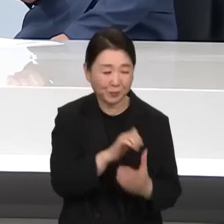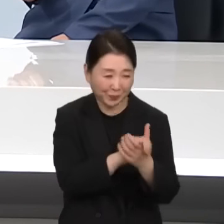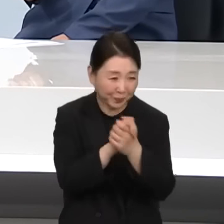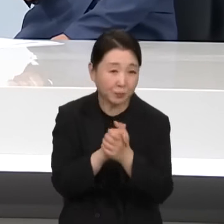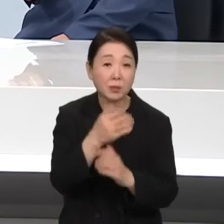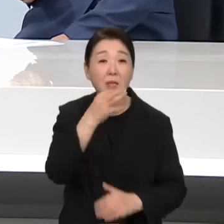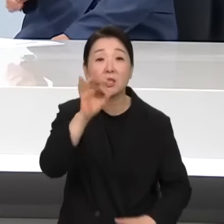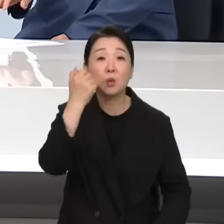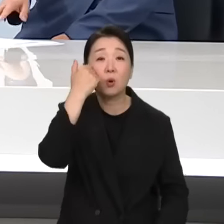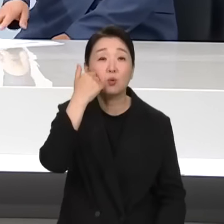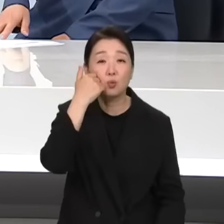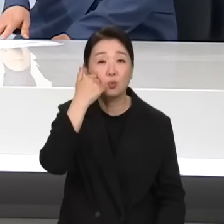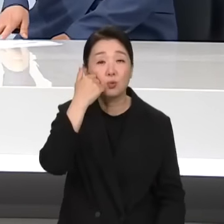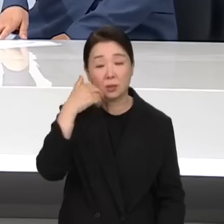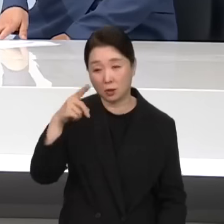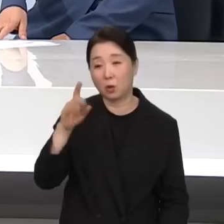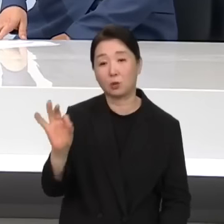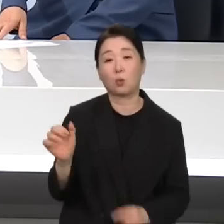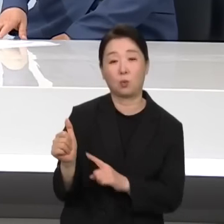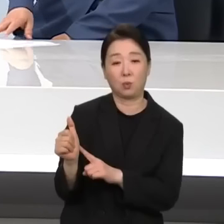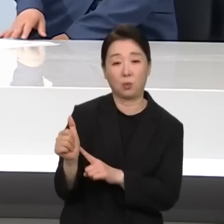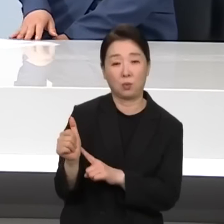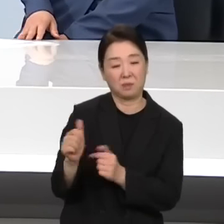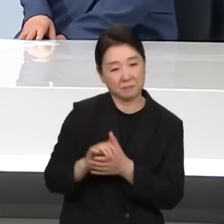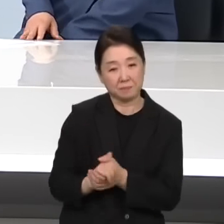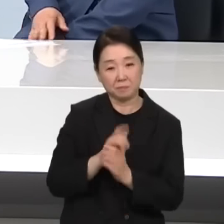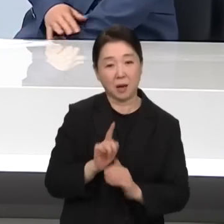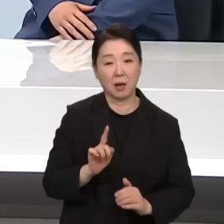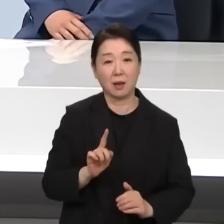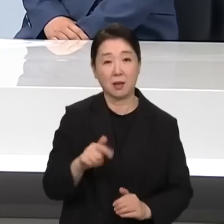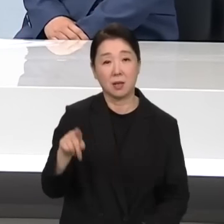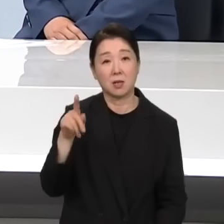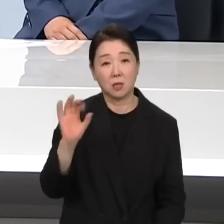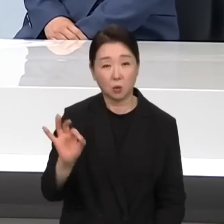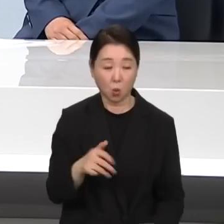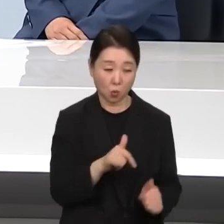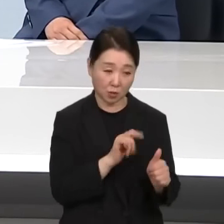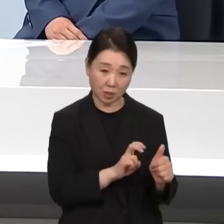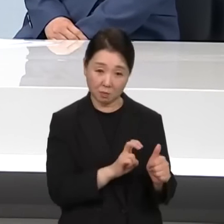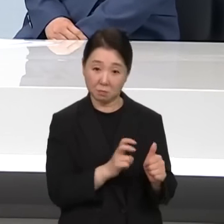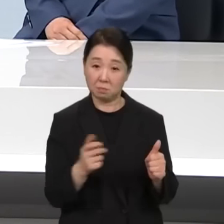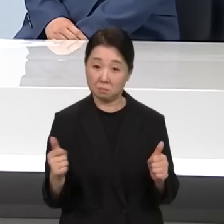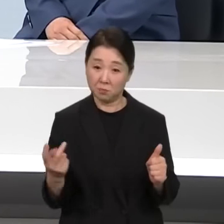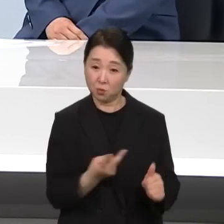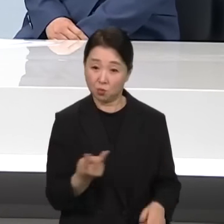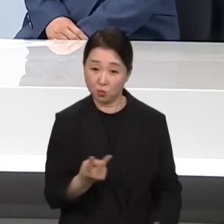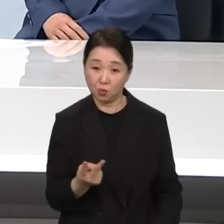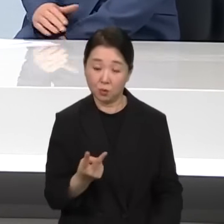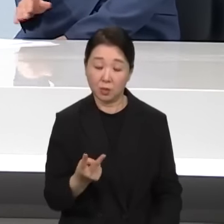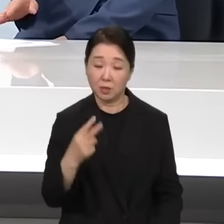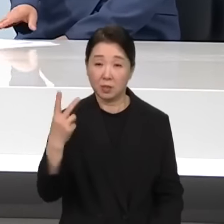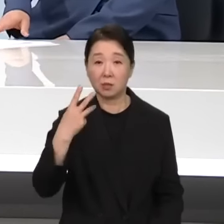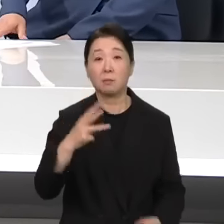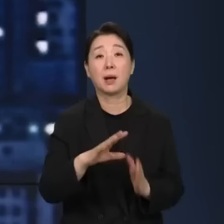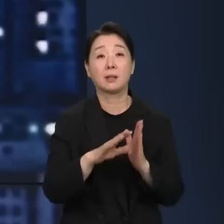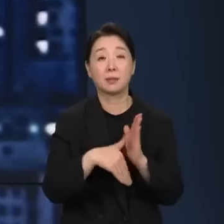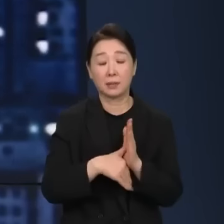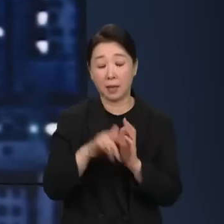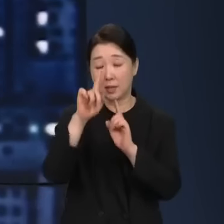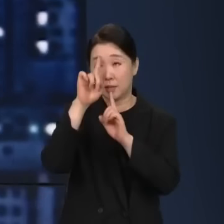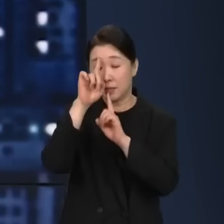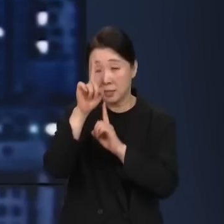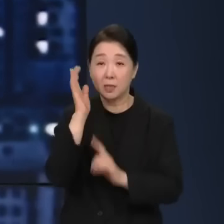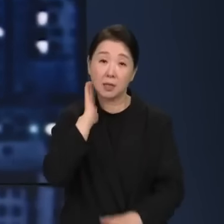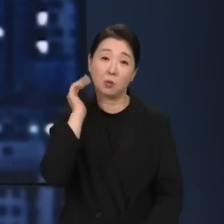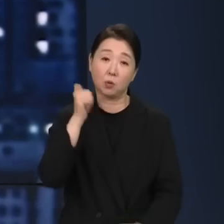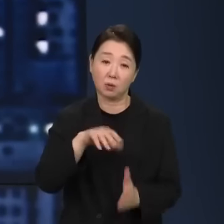인정한 인물이 바로 이 송모 씨입니다. 네. 송 씨와 임 전 사단장은 지난 2008년에 이명박 정부 때